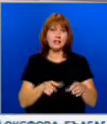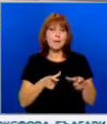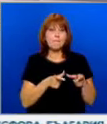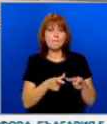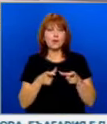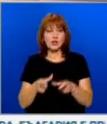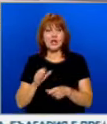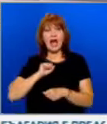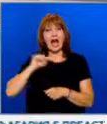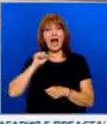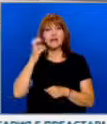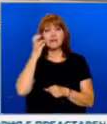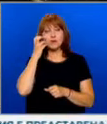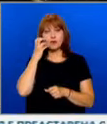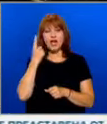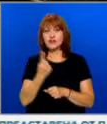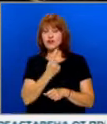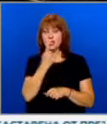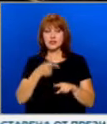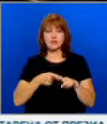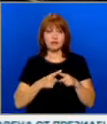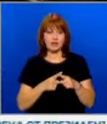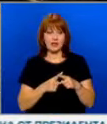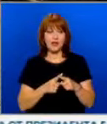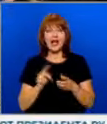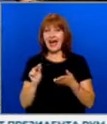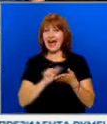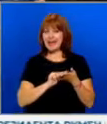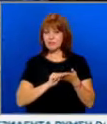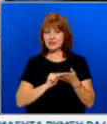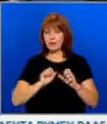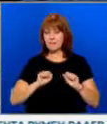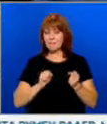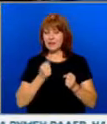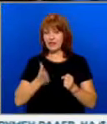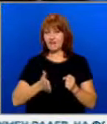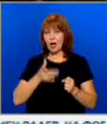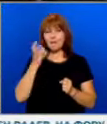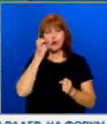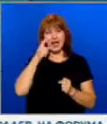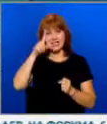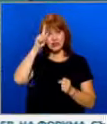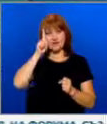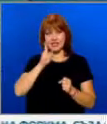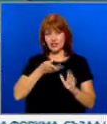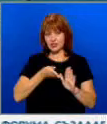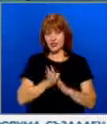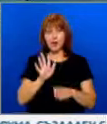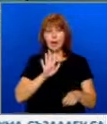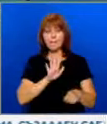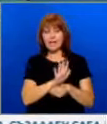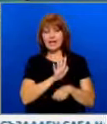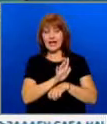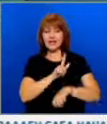гарата в Бургас близо час и половина. По разписание бързият влак Бургас-София трябваше да тръгне в 15 часа